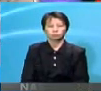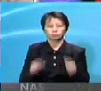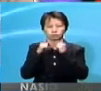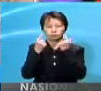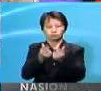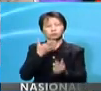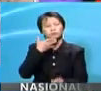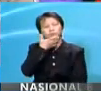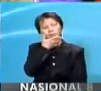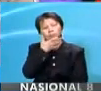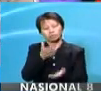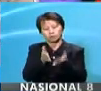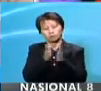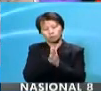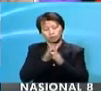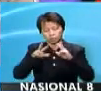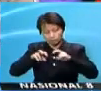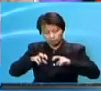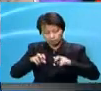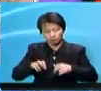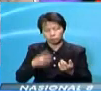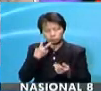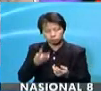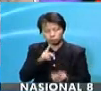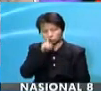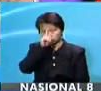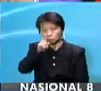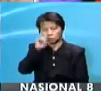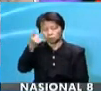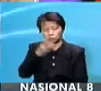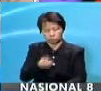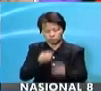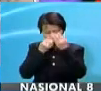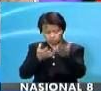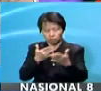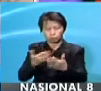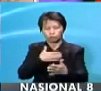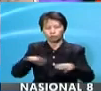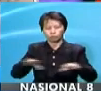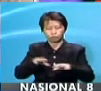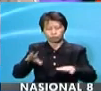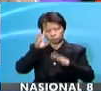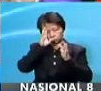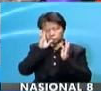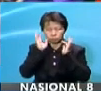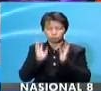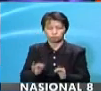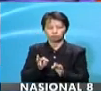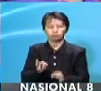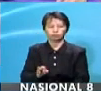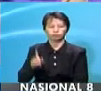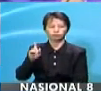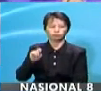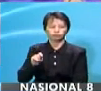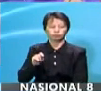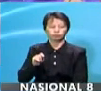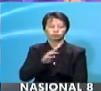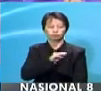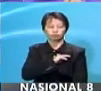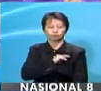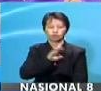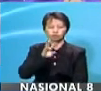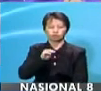Golongan muda diminta mengkaji dan menyelidik kebenaran sesuatu maklumat sebelum membuat sebarang keputusan. Timbalan Menteri Komunikasi